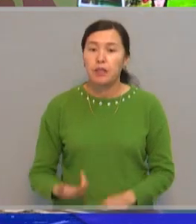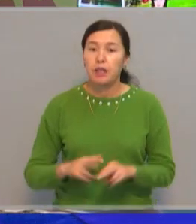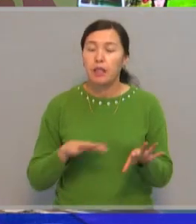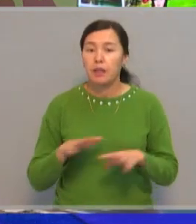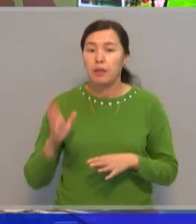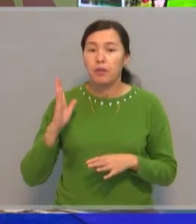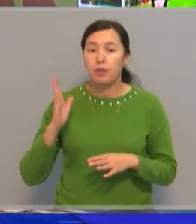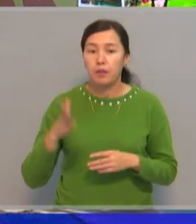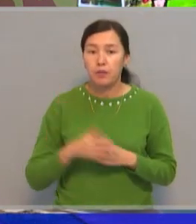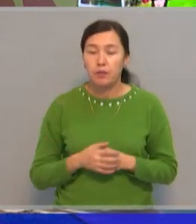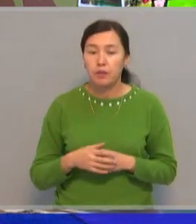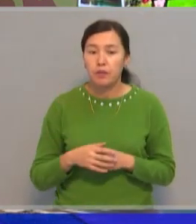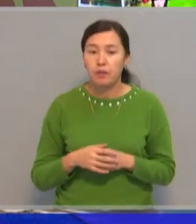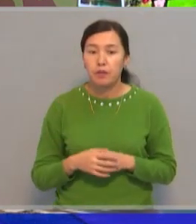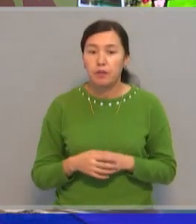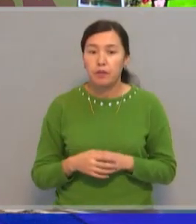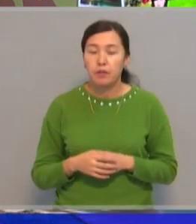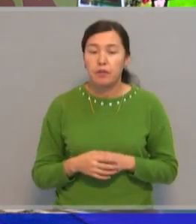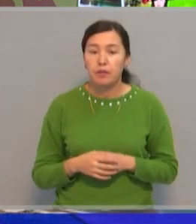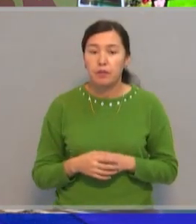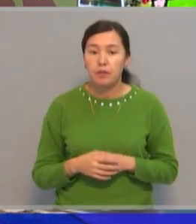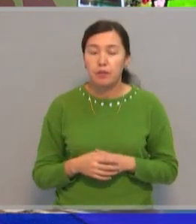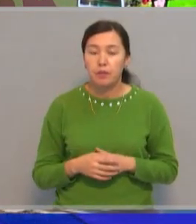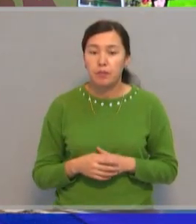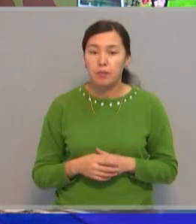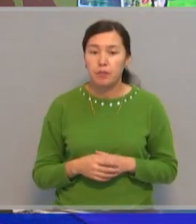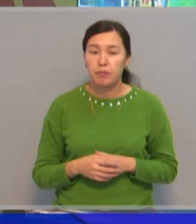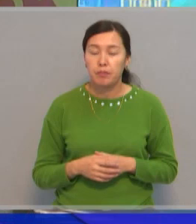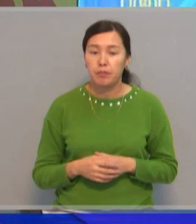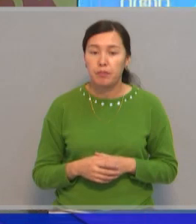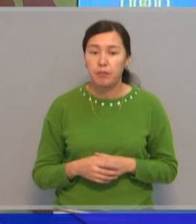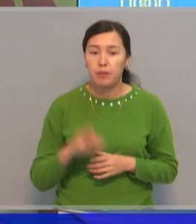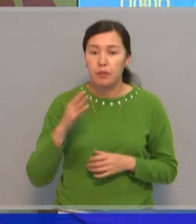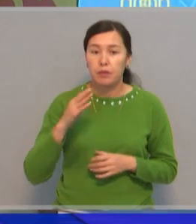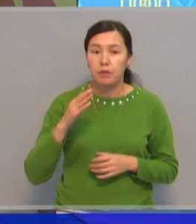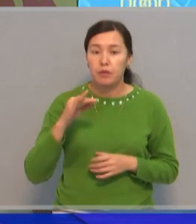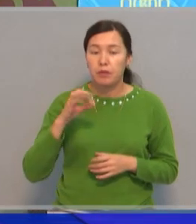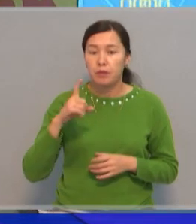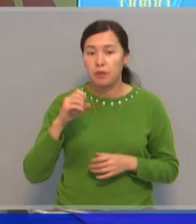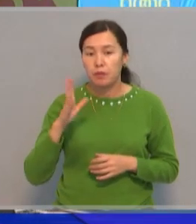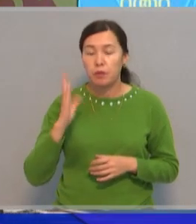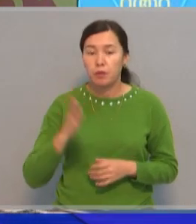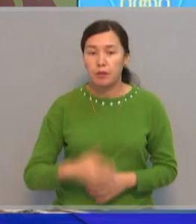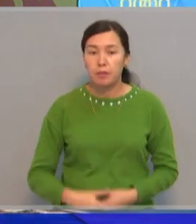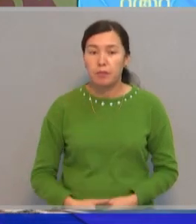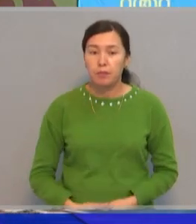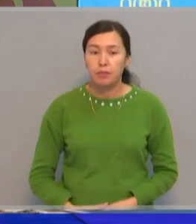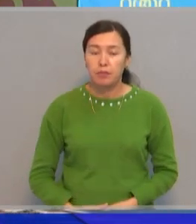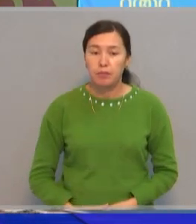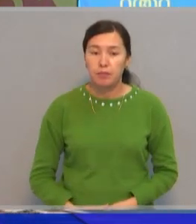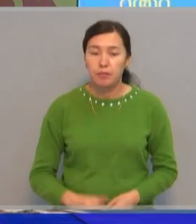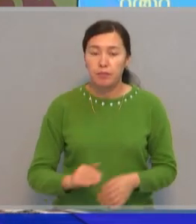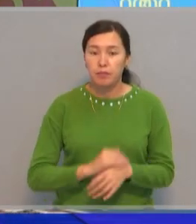Алла қаласа түсетін табыс алғашқы салынып ипотека отбасы банкқа түседі. Қайырымдылық